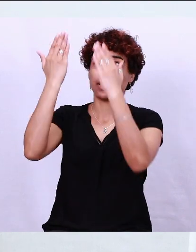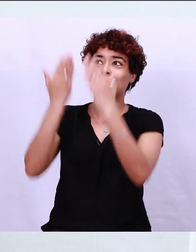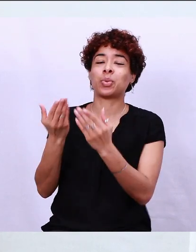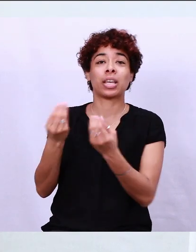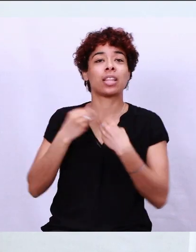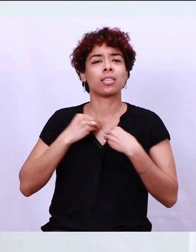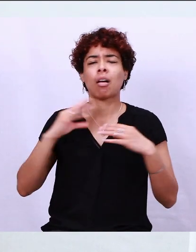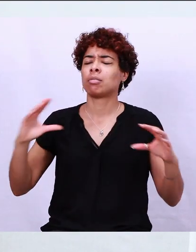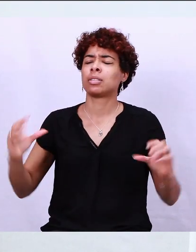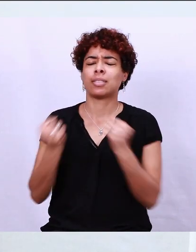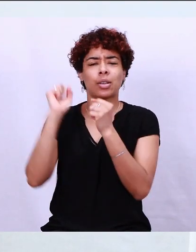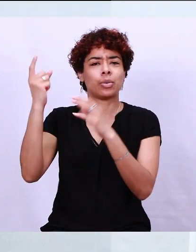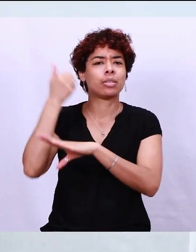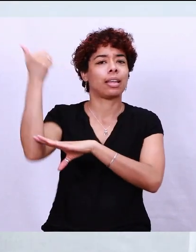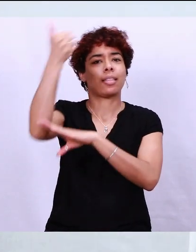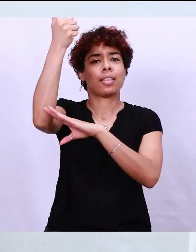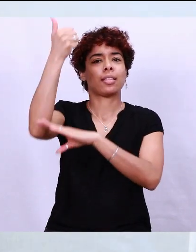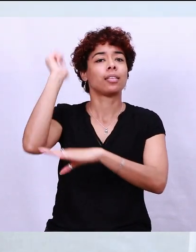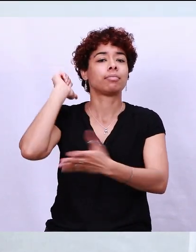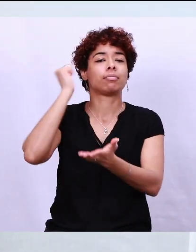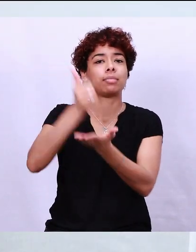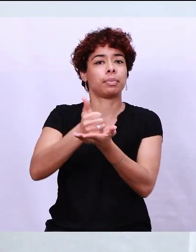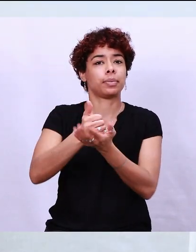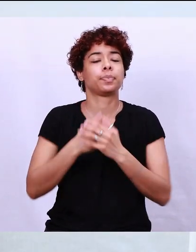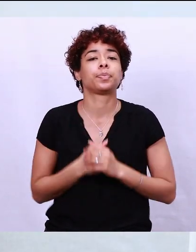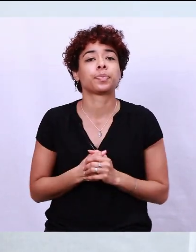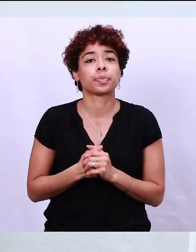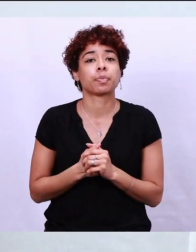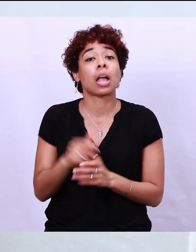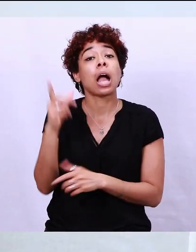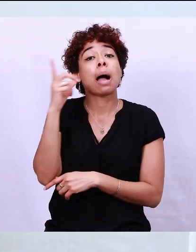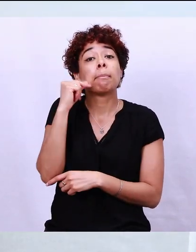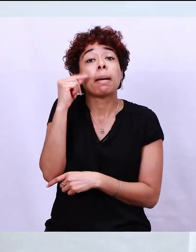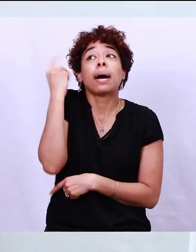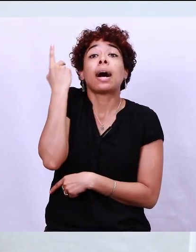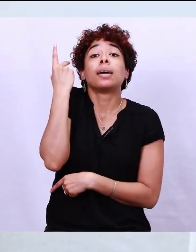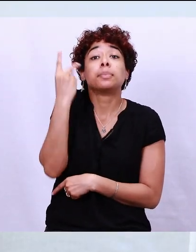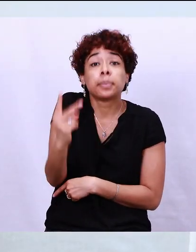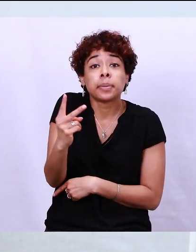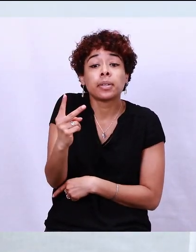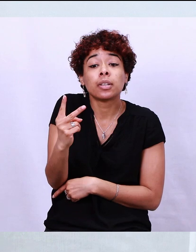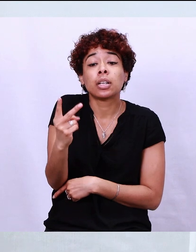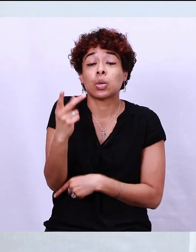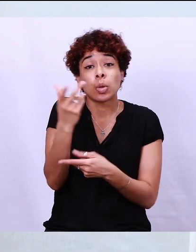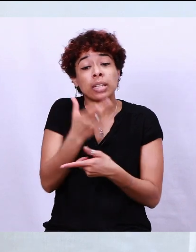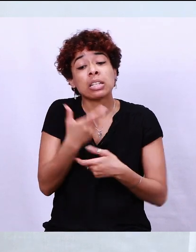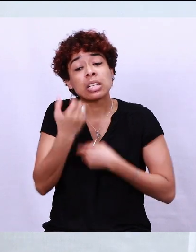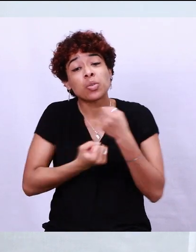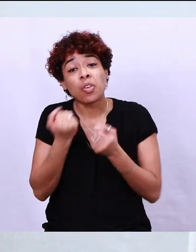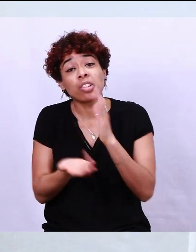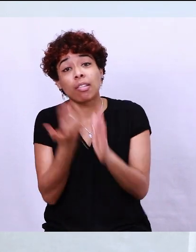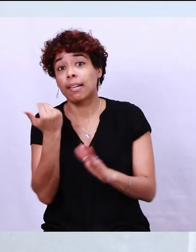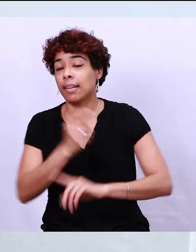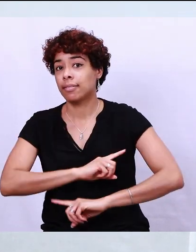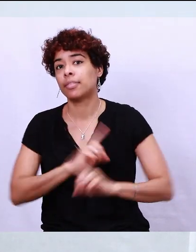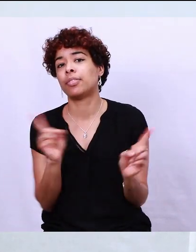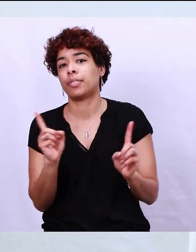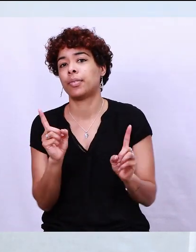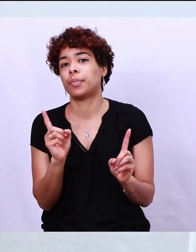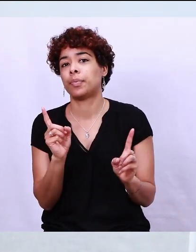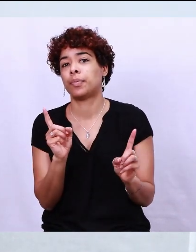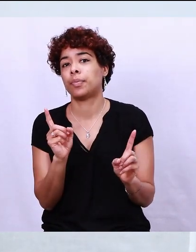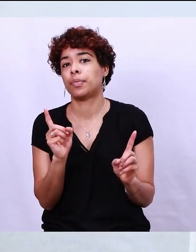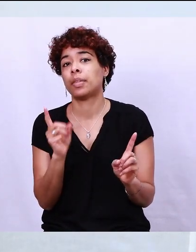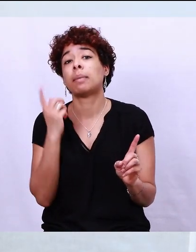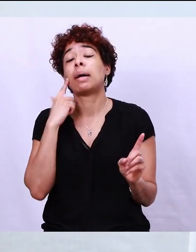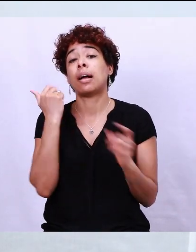salut éternel. Amen. Son propre Père à Jésus ne lui a pas épargné la souffrance. Et la Bible nous dit